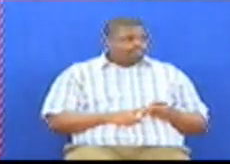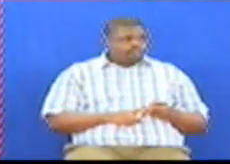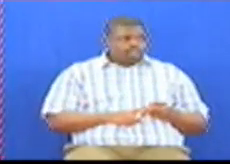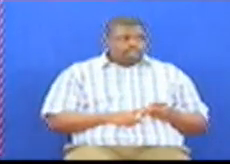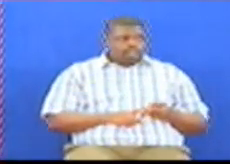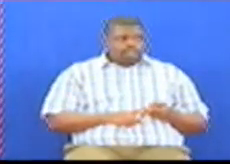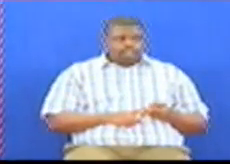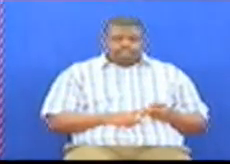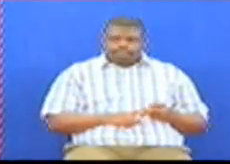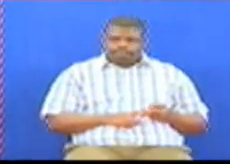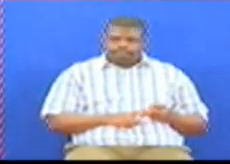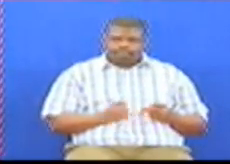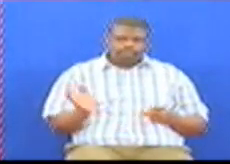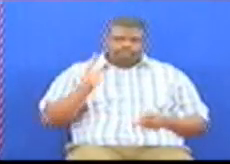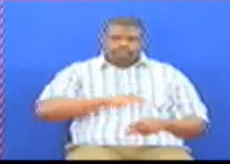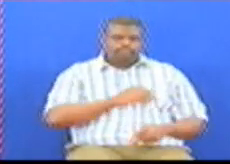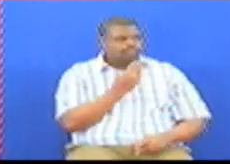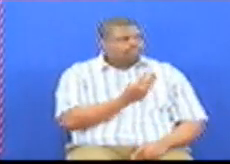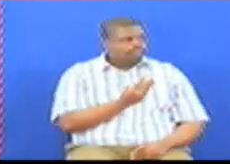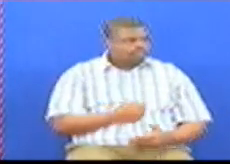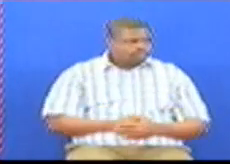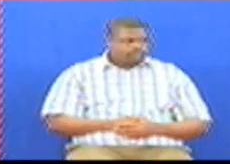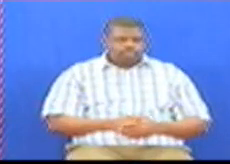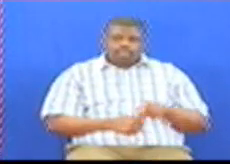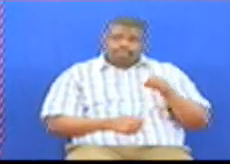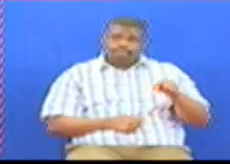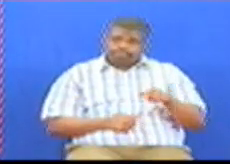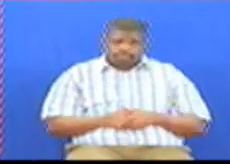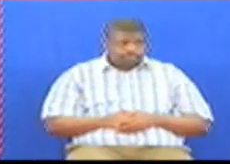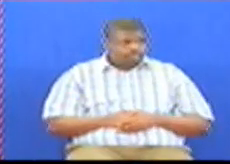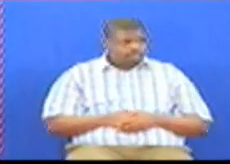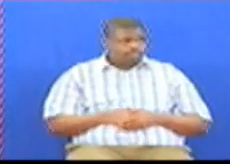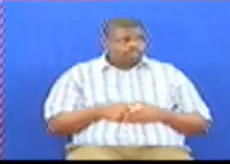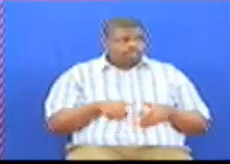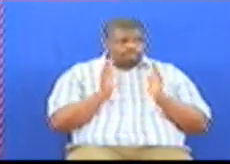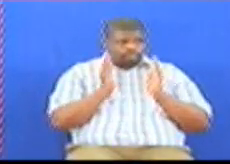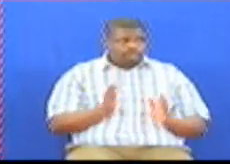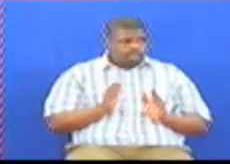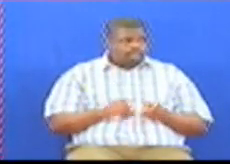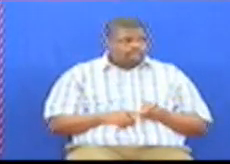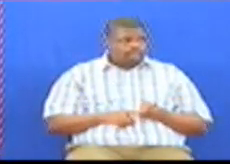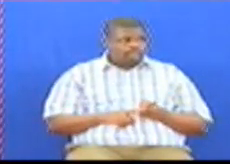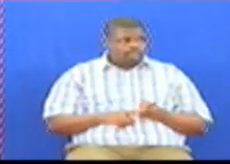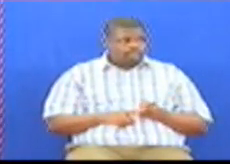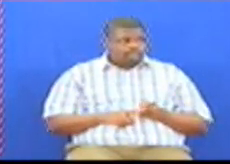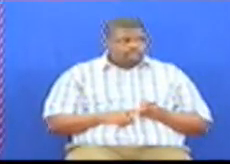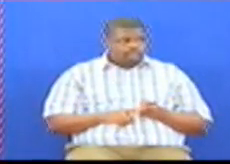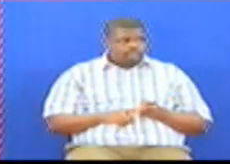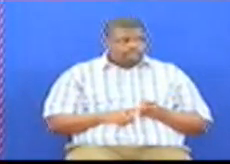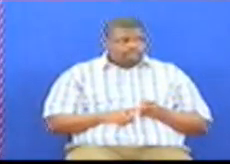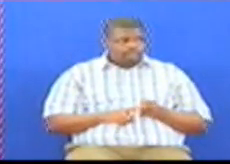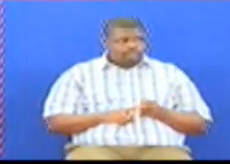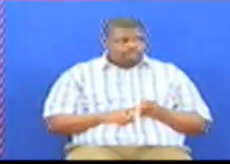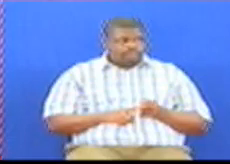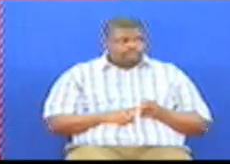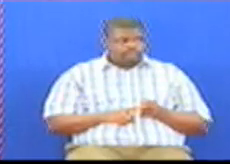kama imekaa siku 4 na chai pale. Mheshimiwa, ile barabara bahati nzuri nampongeza sana rais.